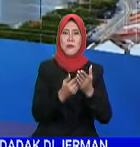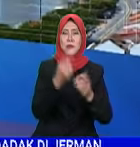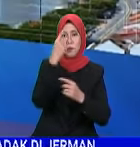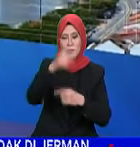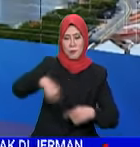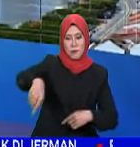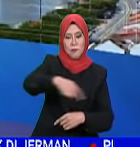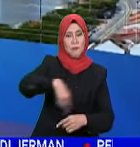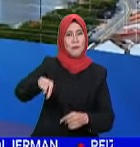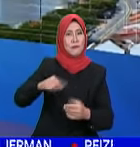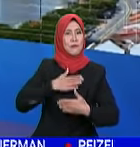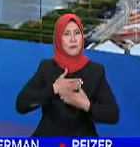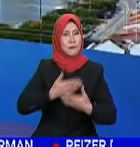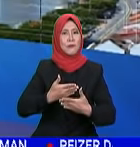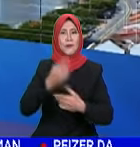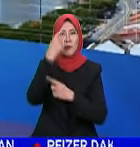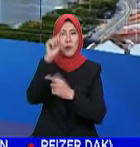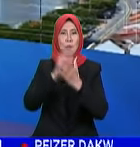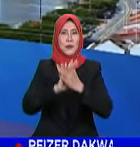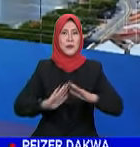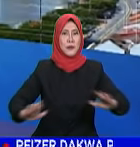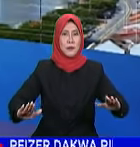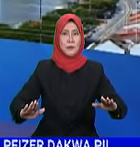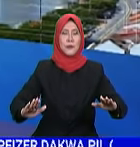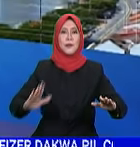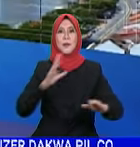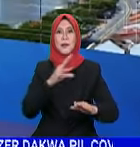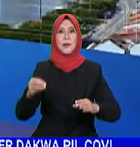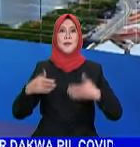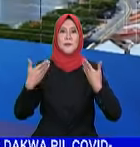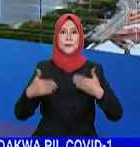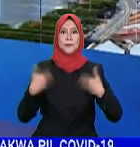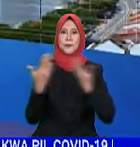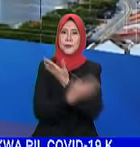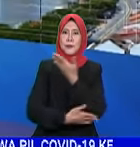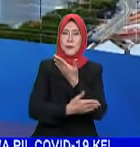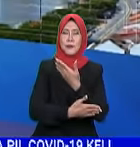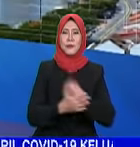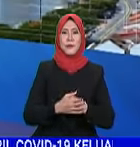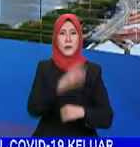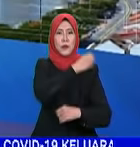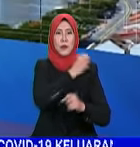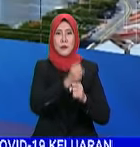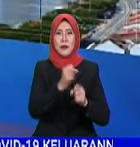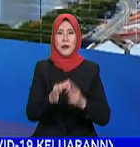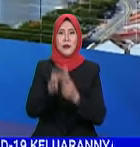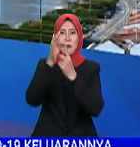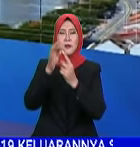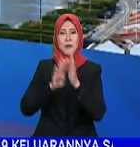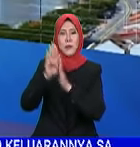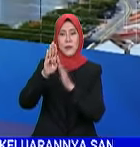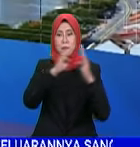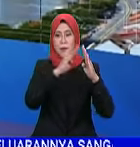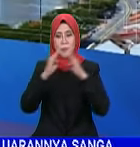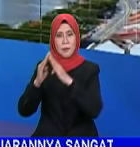yang telah berjuang dan berkorban demi keselamatan serta kesejahteraan negara. Pegawai Tugas Khas Kementerian Pembangunan Bandar